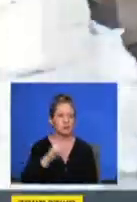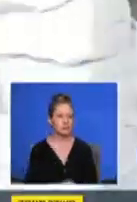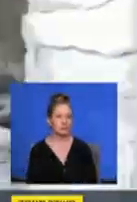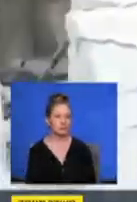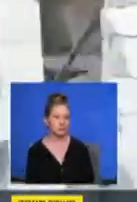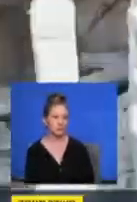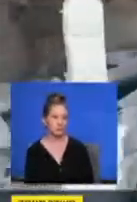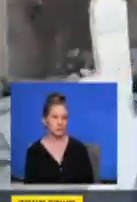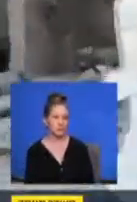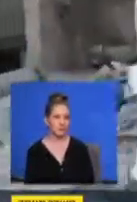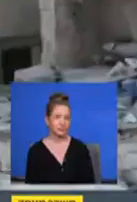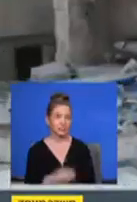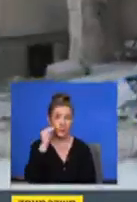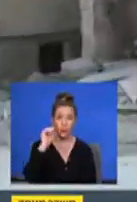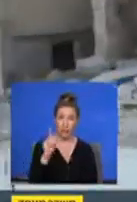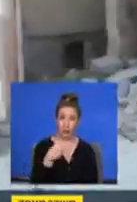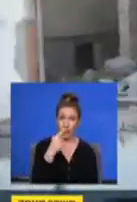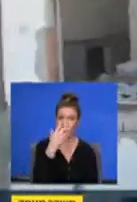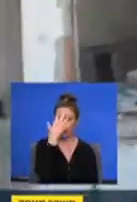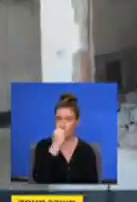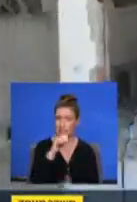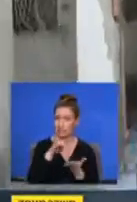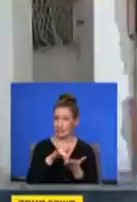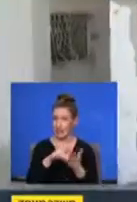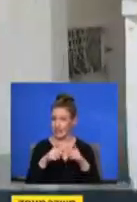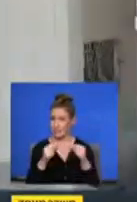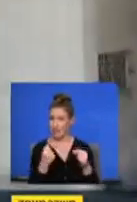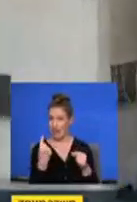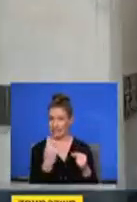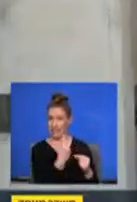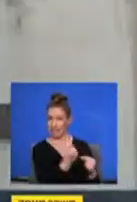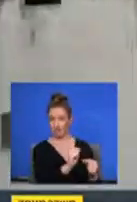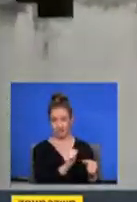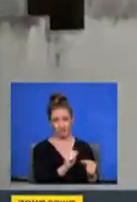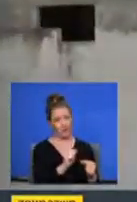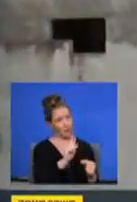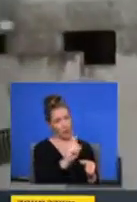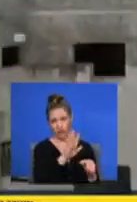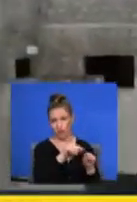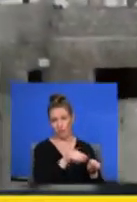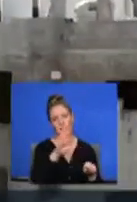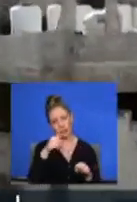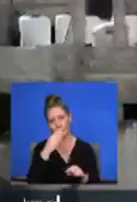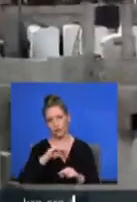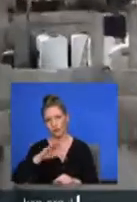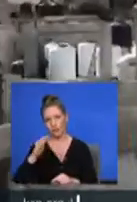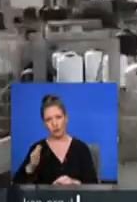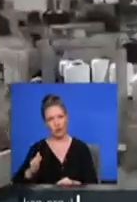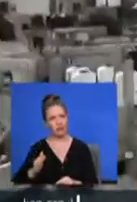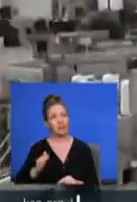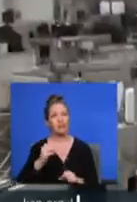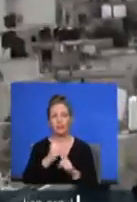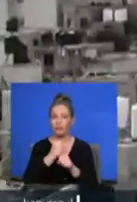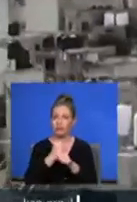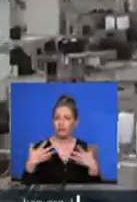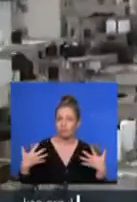תזכורת לכולנו, חמאס נמצא לא רק בעזה, אלא גם ביהודה ושומרון, והוא לא עובד בנפרד מהג'יהאד האיסלאמי, כמו